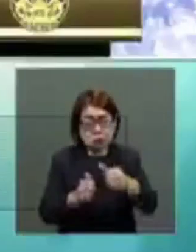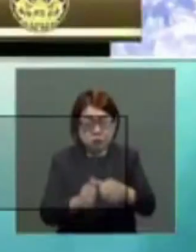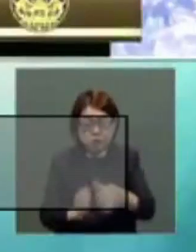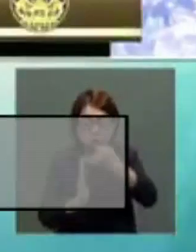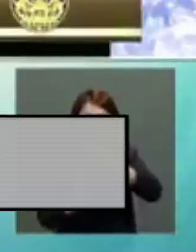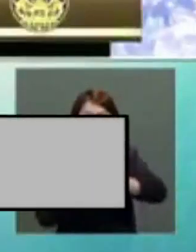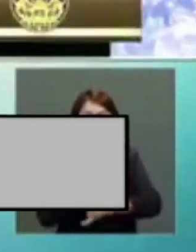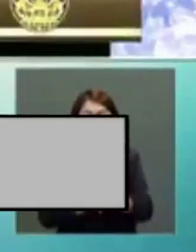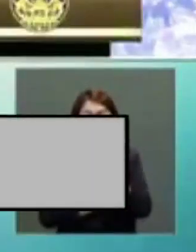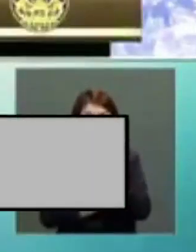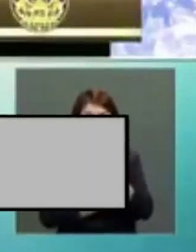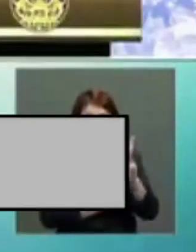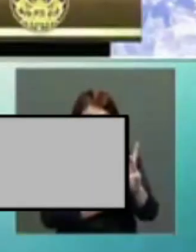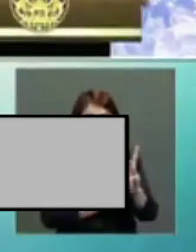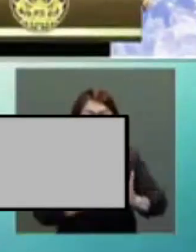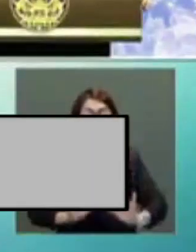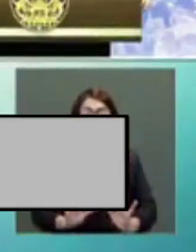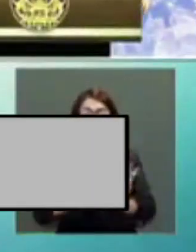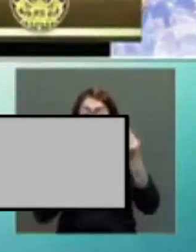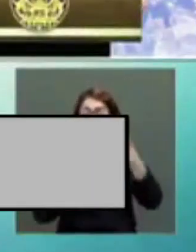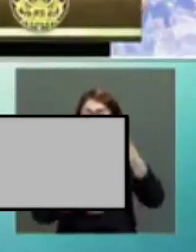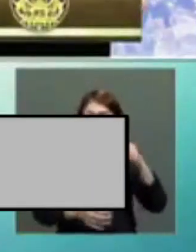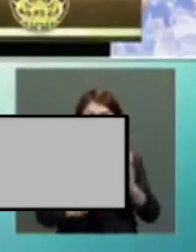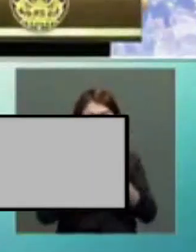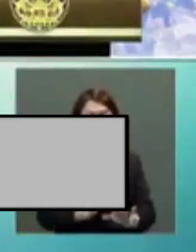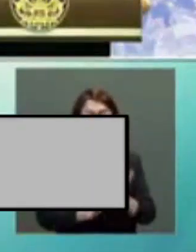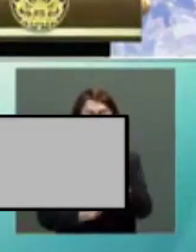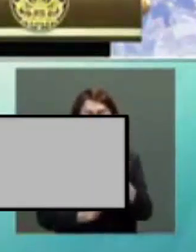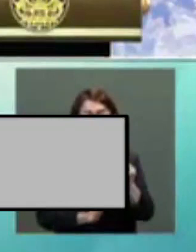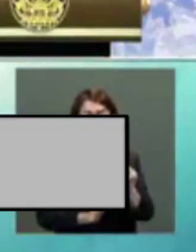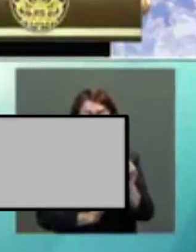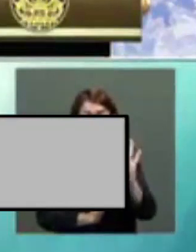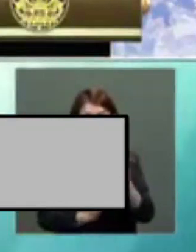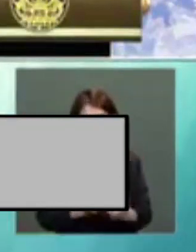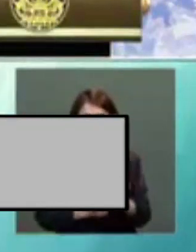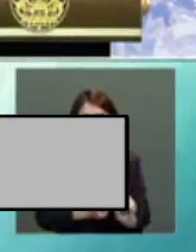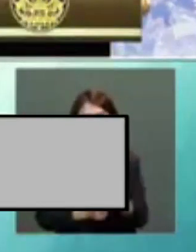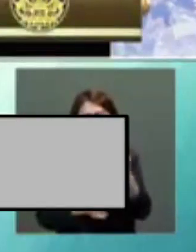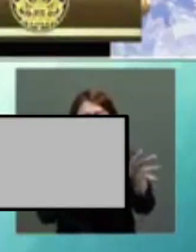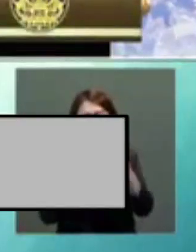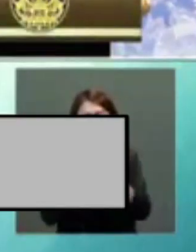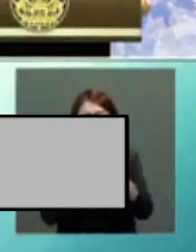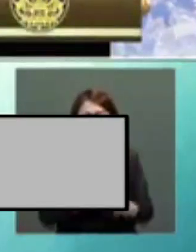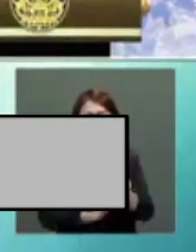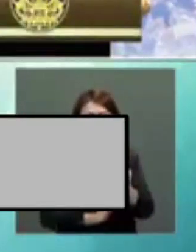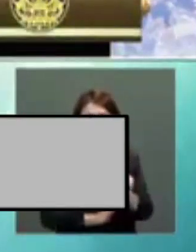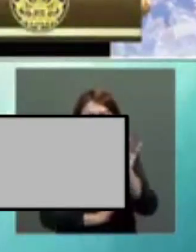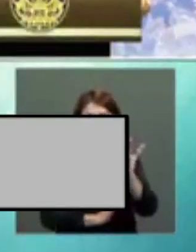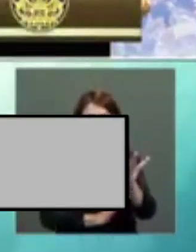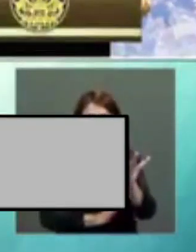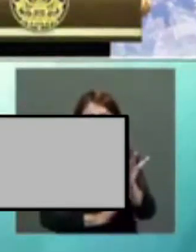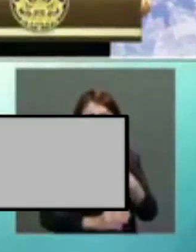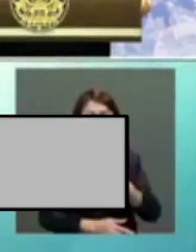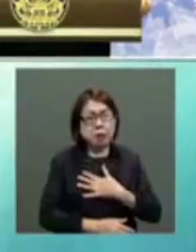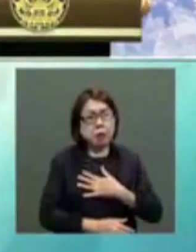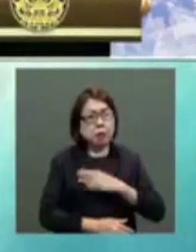ย824รายตัวเลข38รายมาในวันนี้นี่ทำให้วันนี้ผมรู้สึก